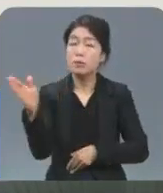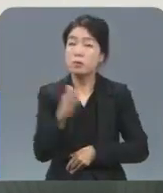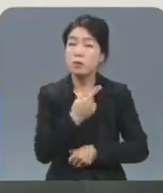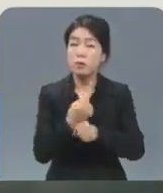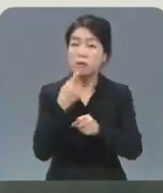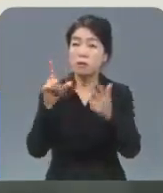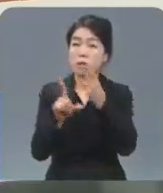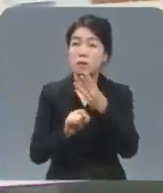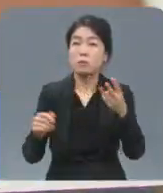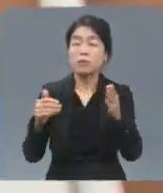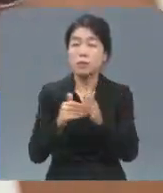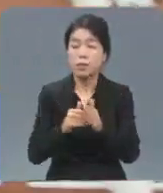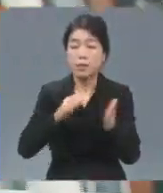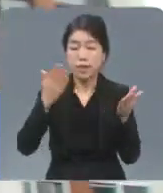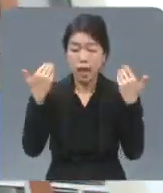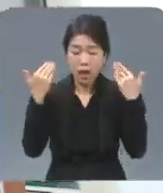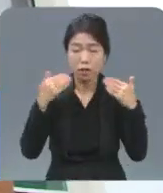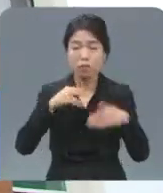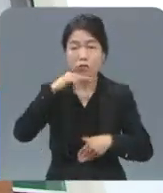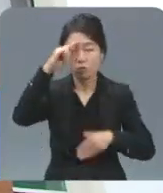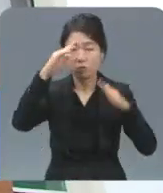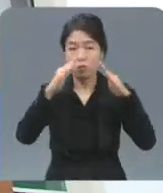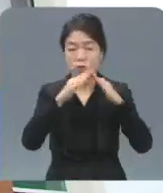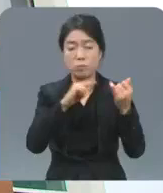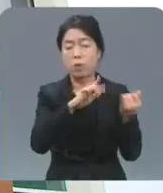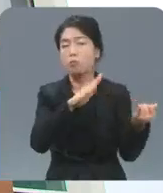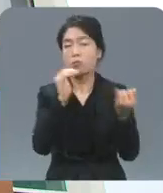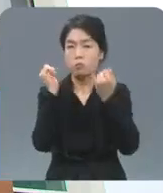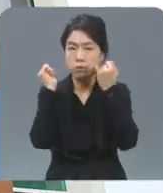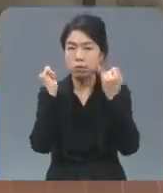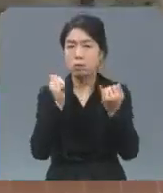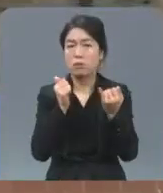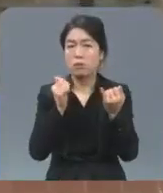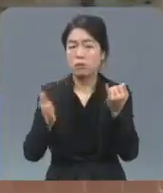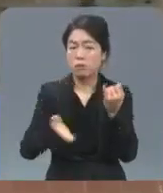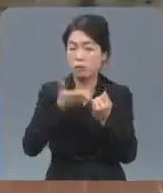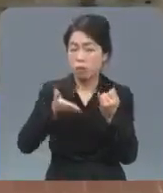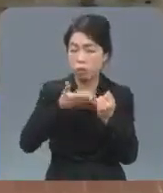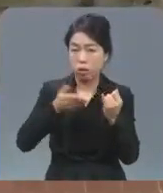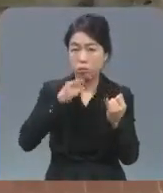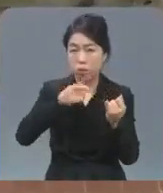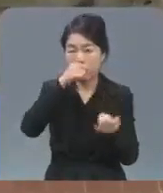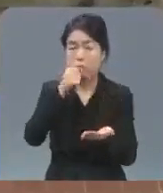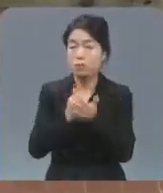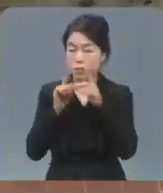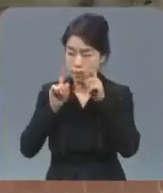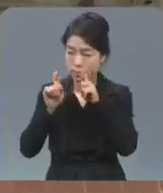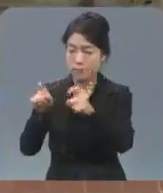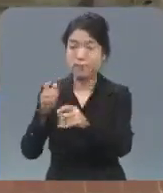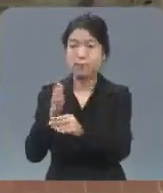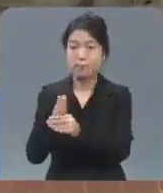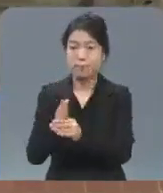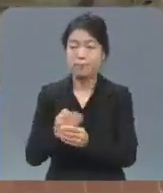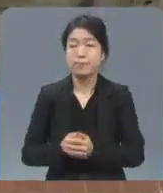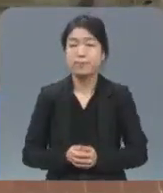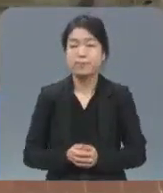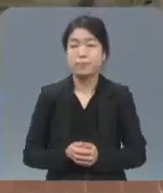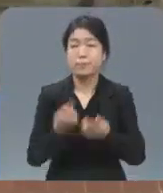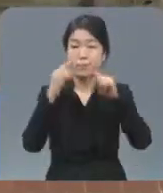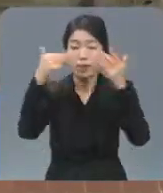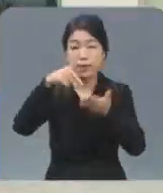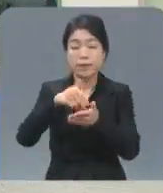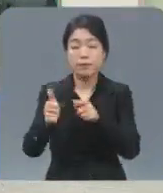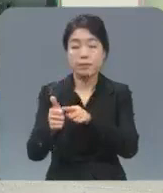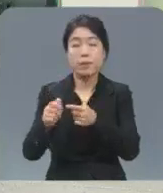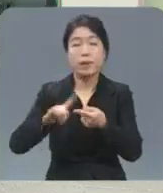지난해 3월까지 학교와 술집 등의 피해자를 불러내 신체적 접촉을 한 혐의를 받고 있습니다. 대학 측은